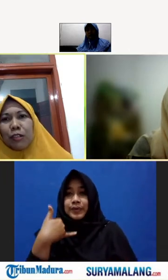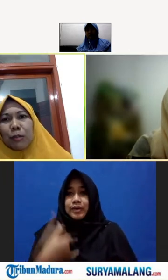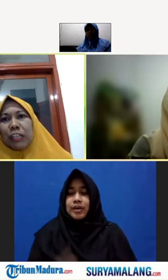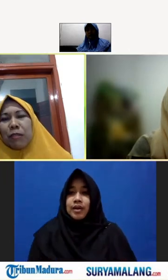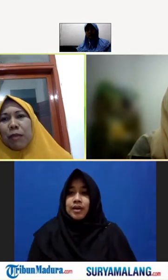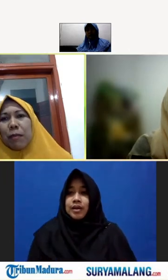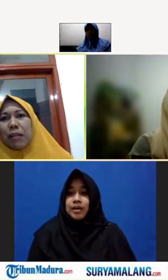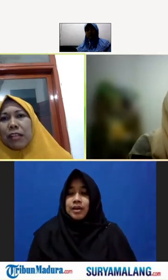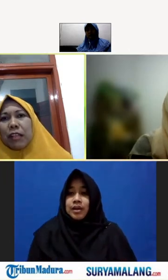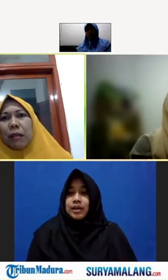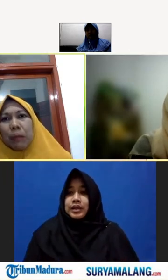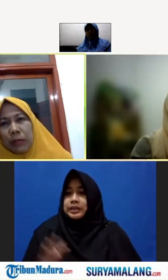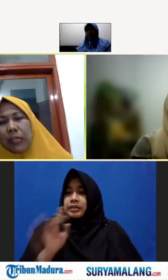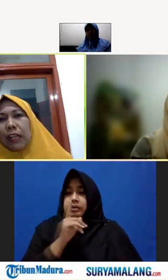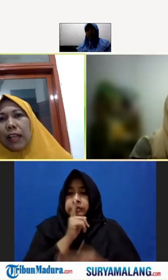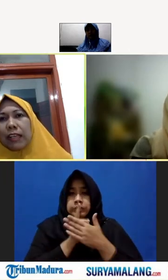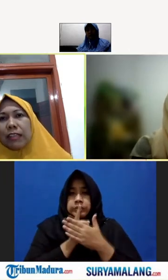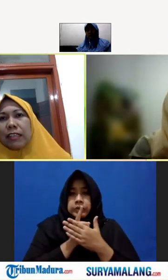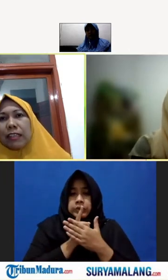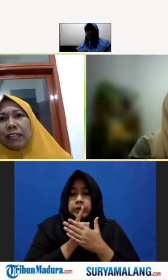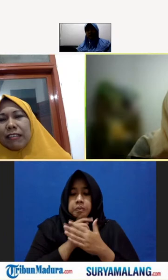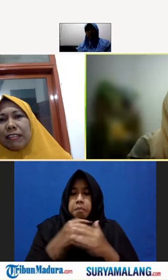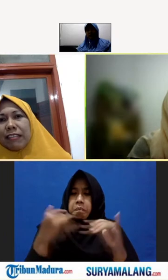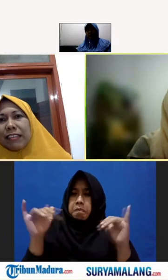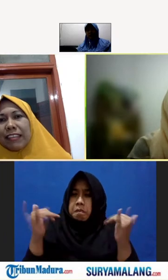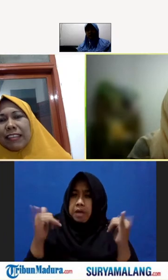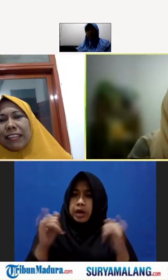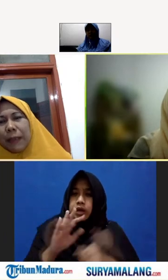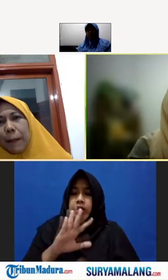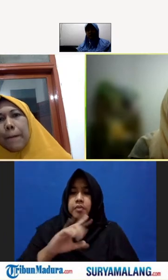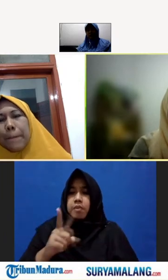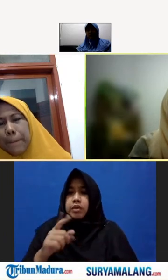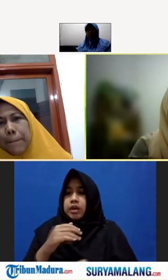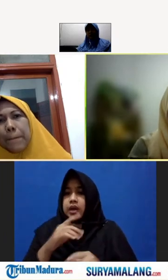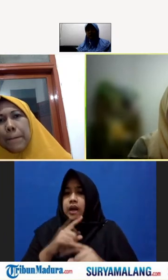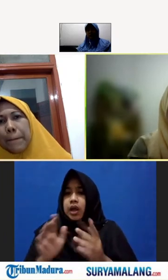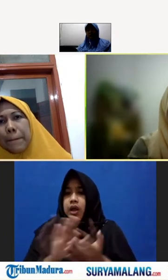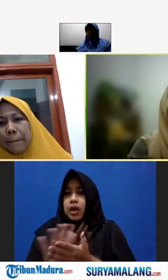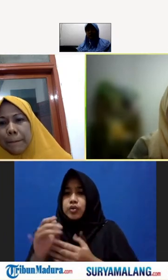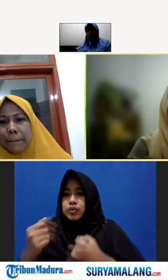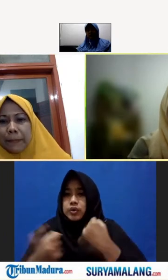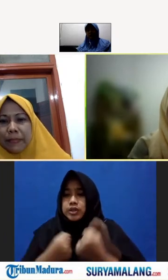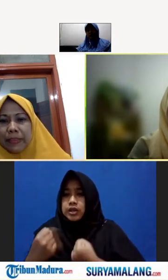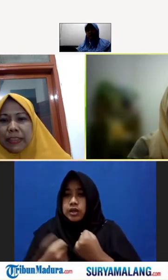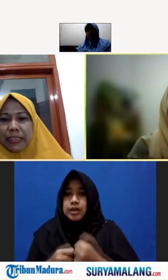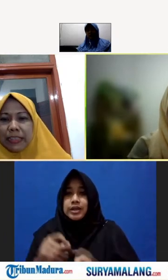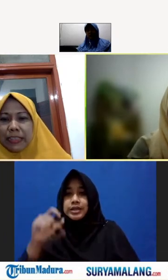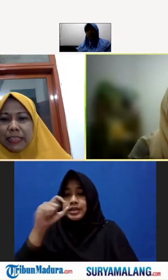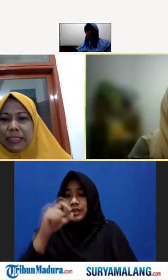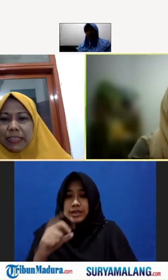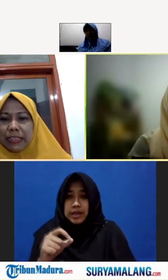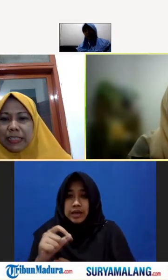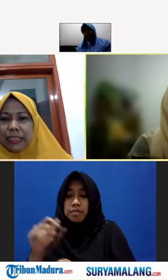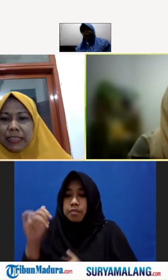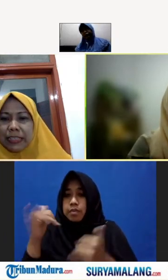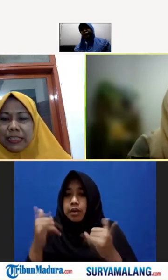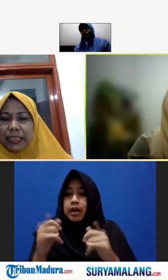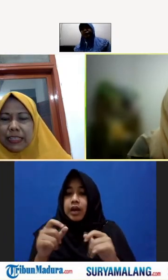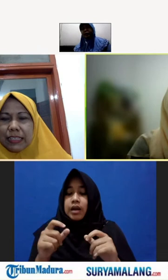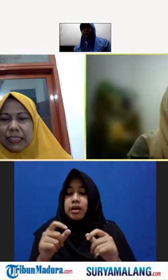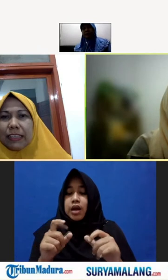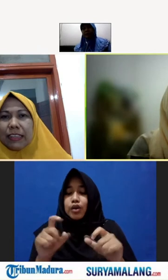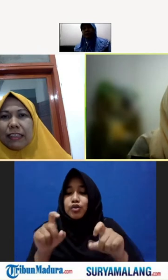main terus ya. Diem 5 menit. Nah, ibu cuma cari jenis permainan dan jenis interaksi yang cocok dengan anak